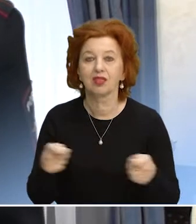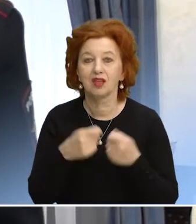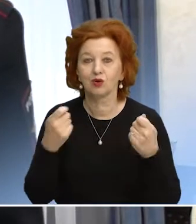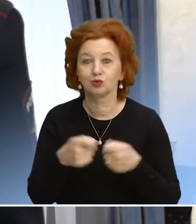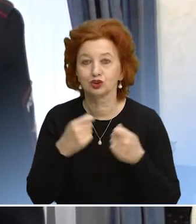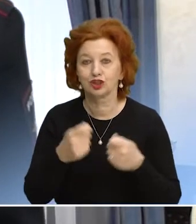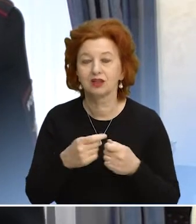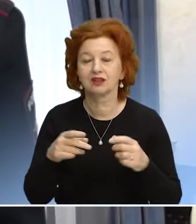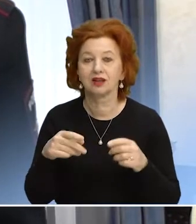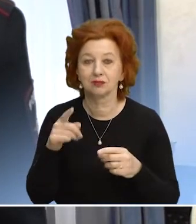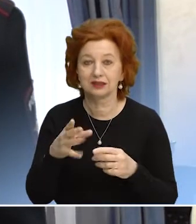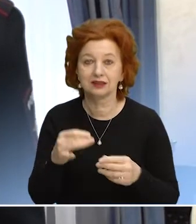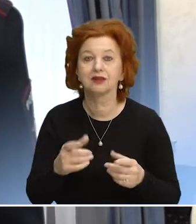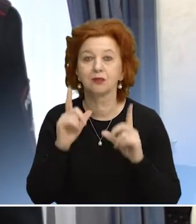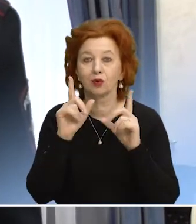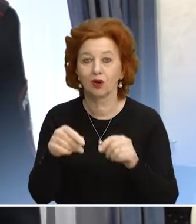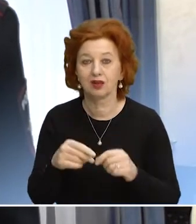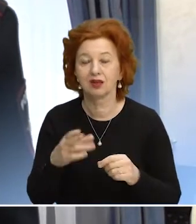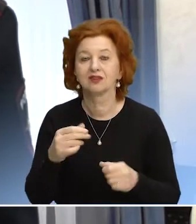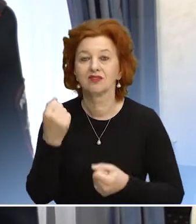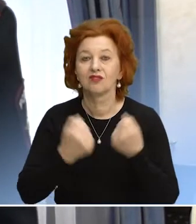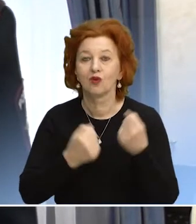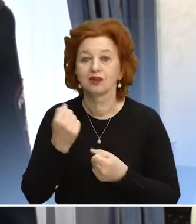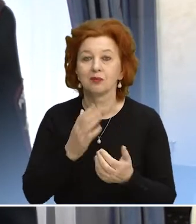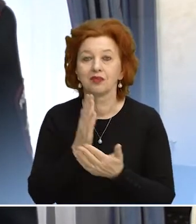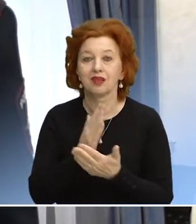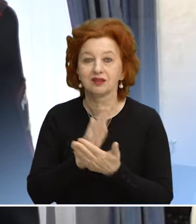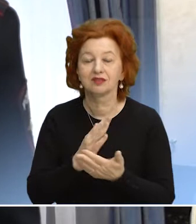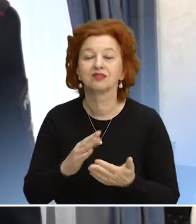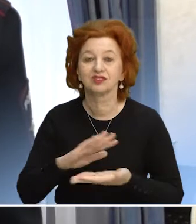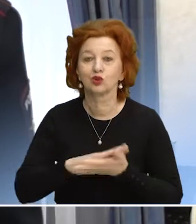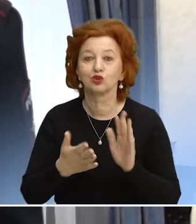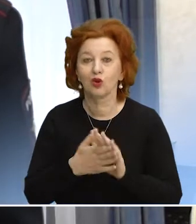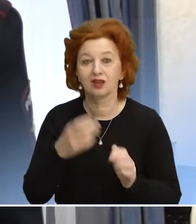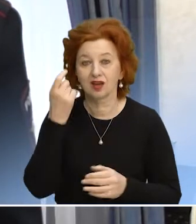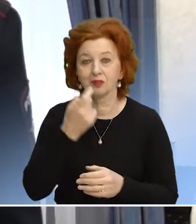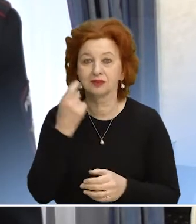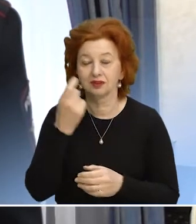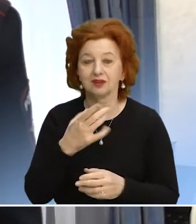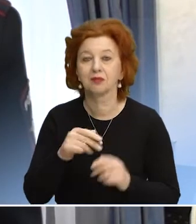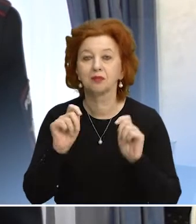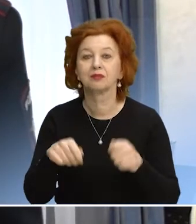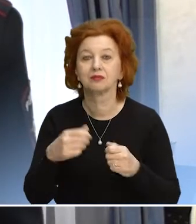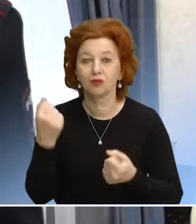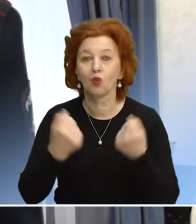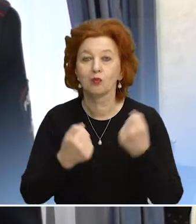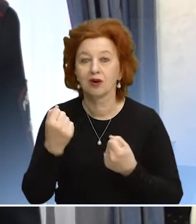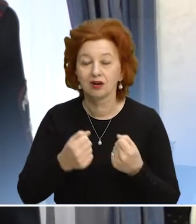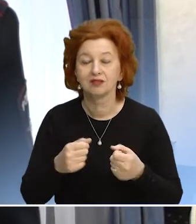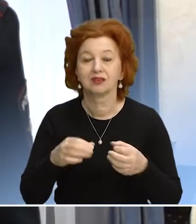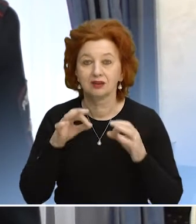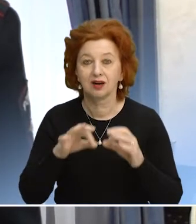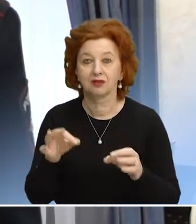административном правонарушении. Управление транспортным средством водителем, находящимся в состоянии алкогольного опьянения, передача